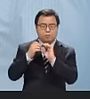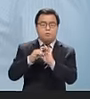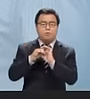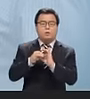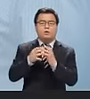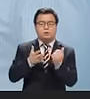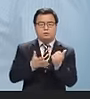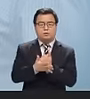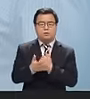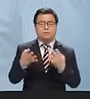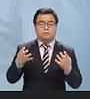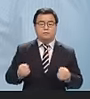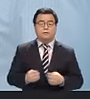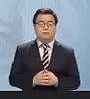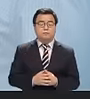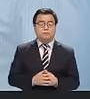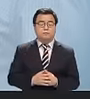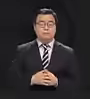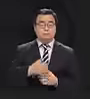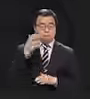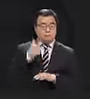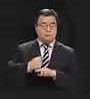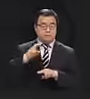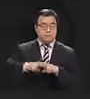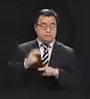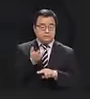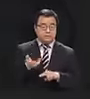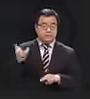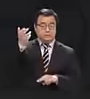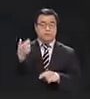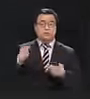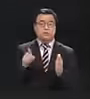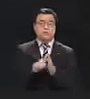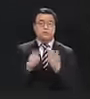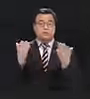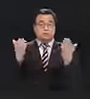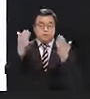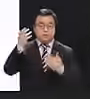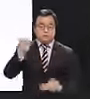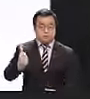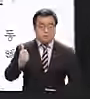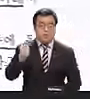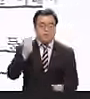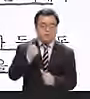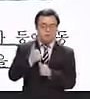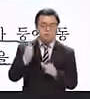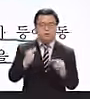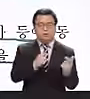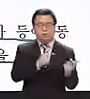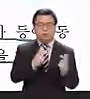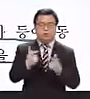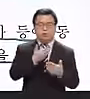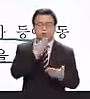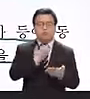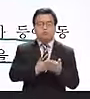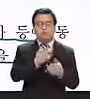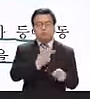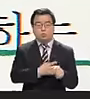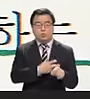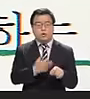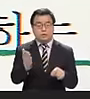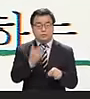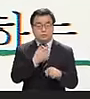없습니다. 결국 승진을 하려면 교장과 교장의 신임을 받는 주요 보직 교사들의 눈 밖에 나선 안